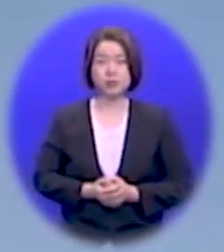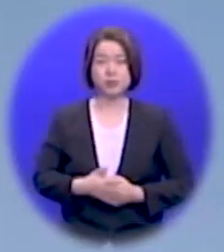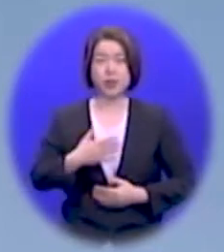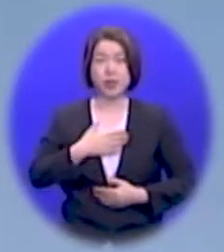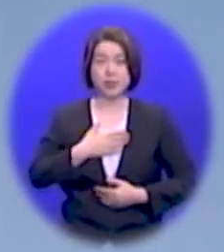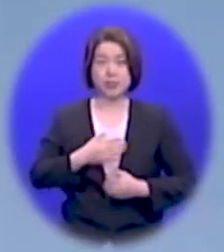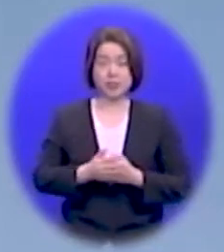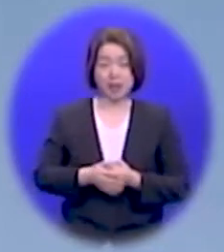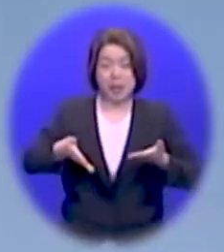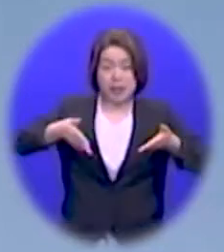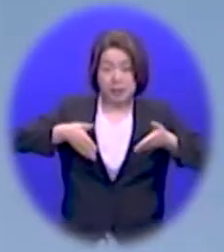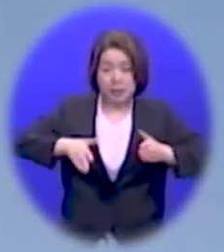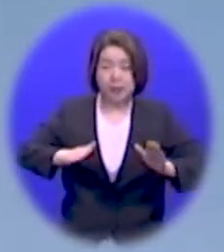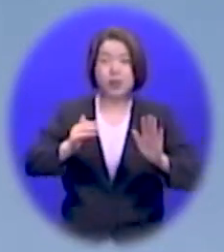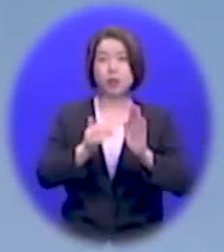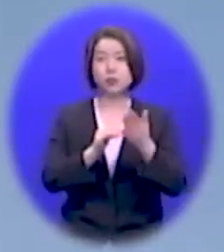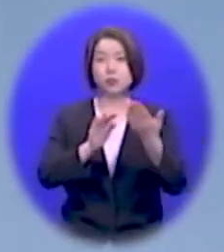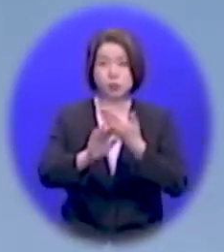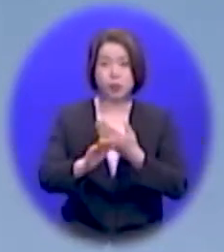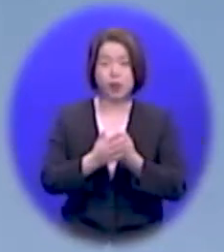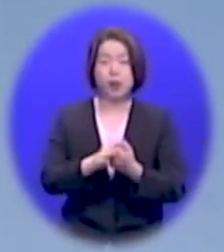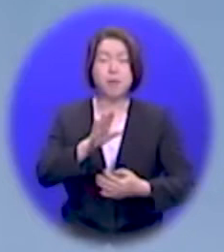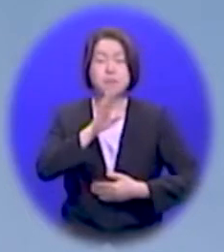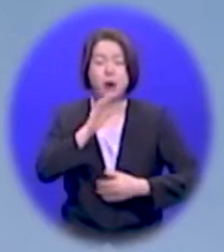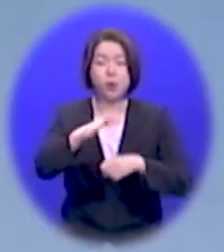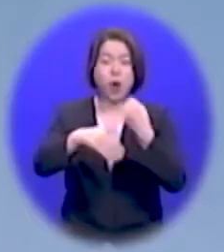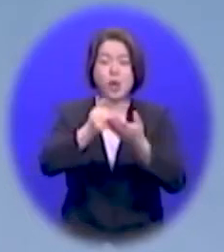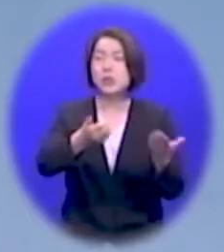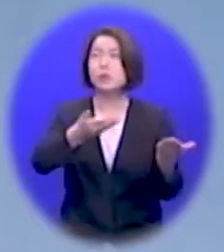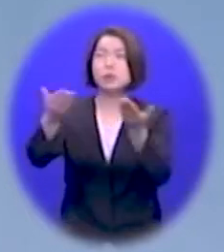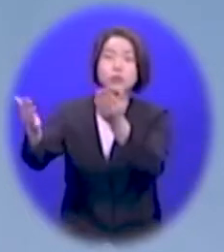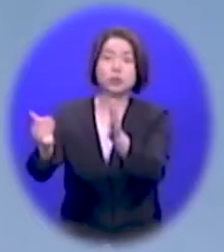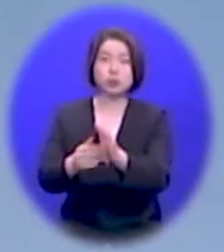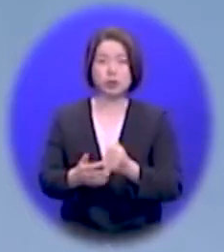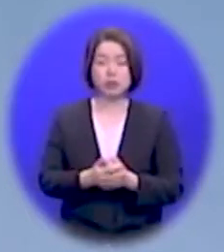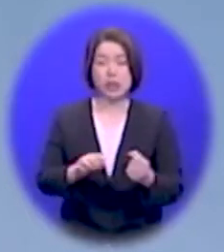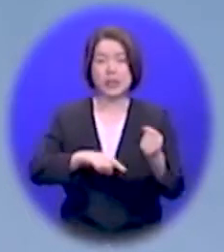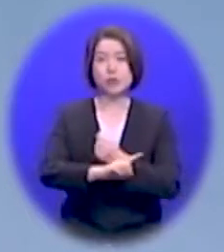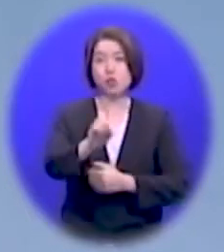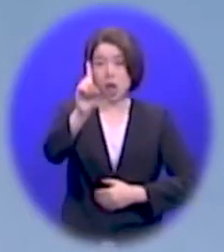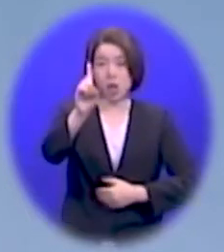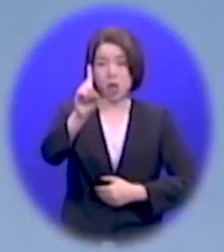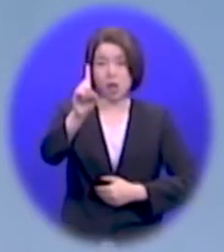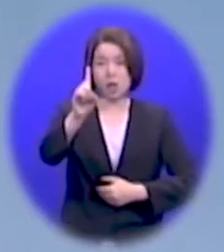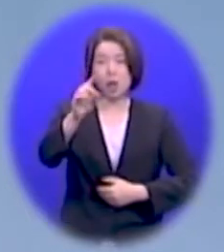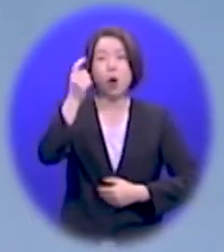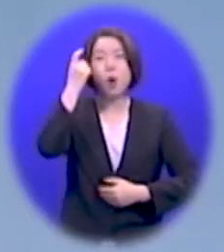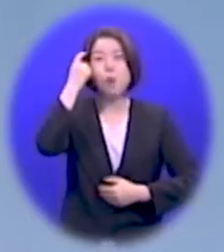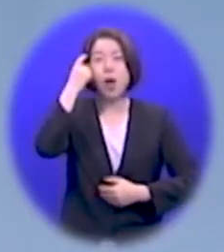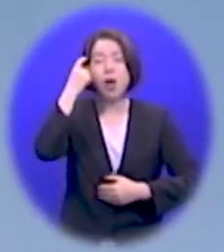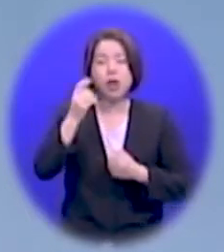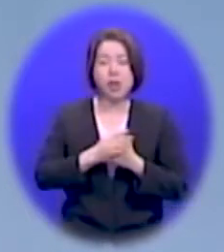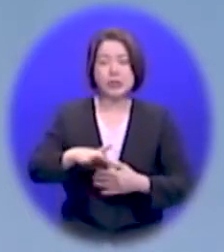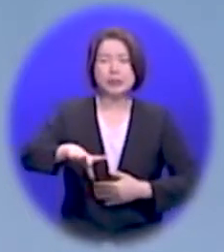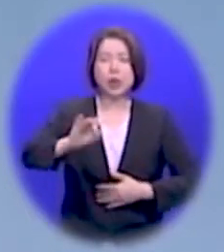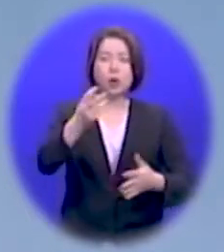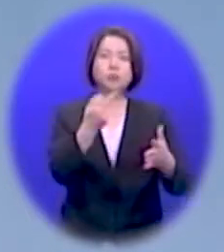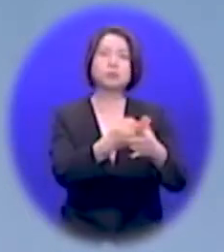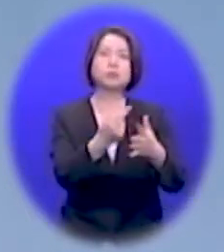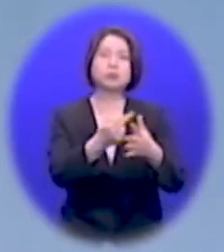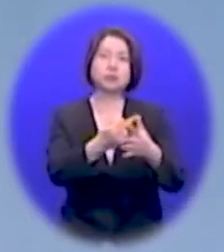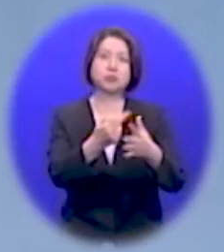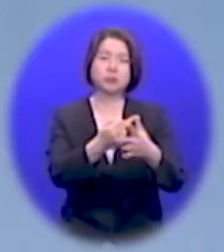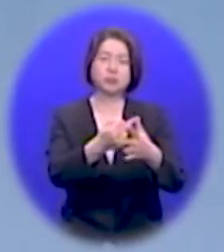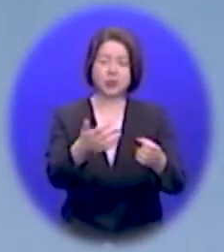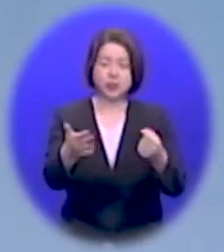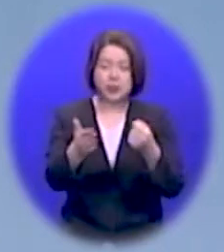제가 태어나자 마자 하나님께 바쳐 졌는데 이유는 딱 하나 처음 처음 난 아이라 하나님께